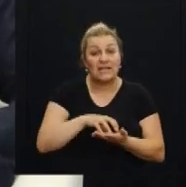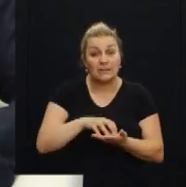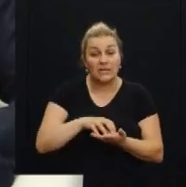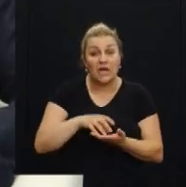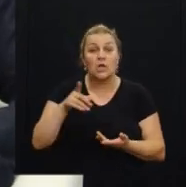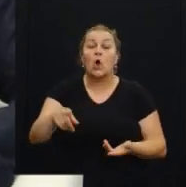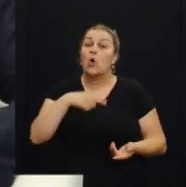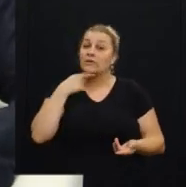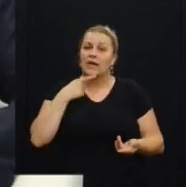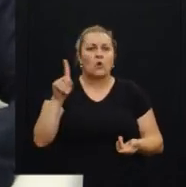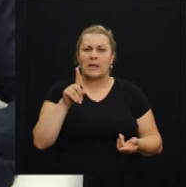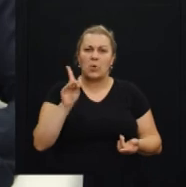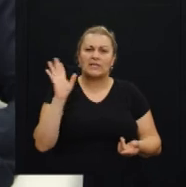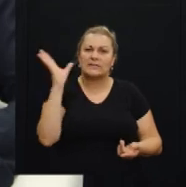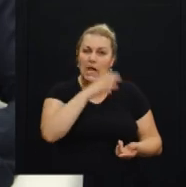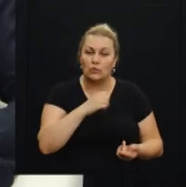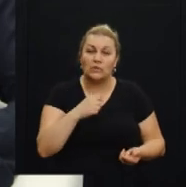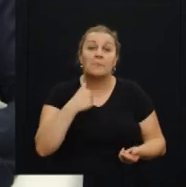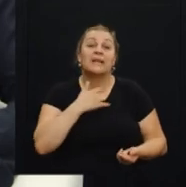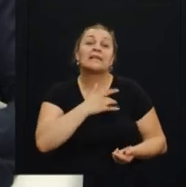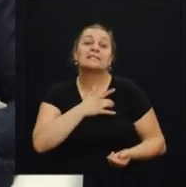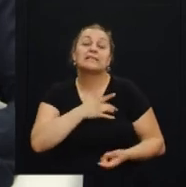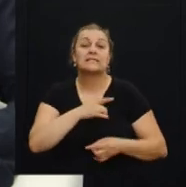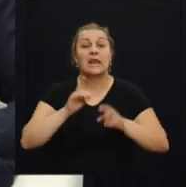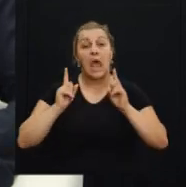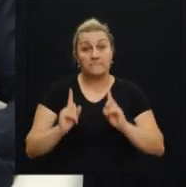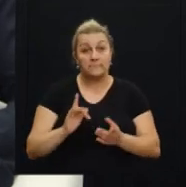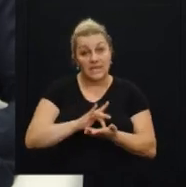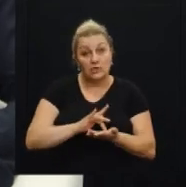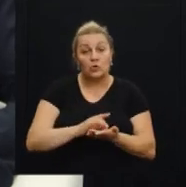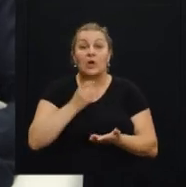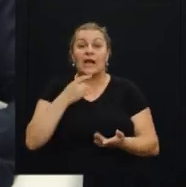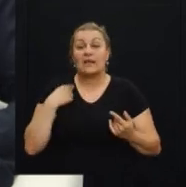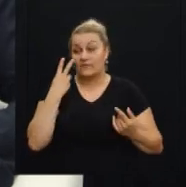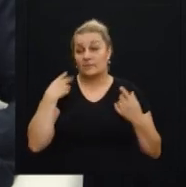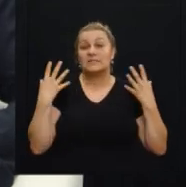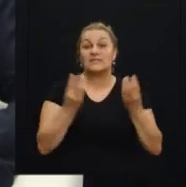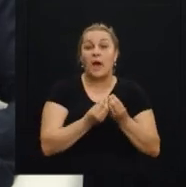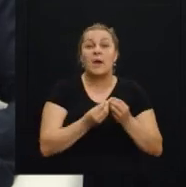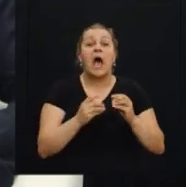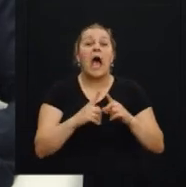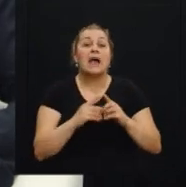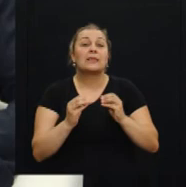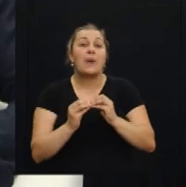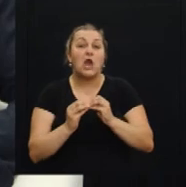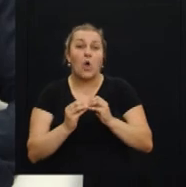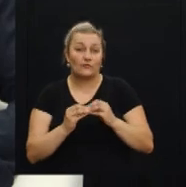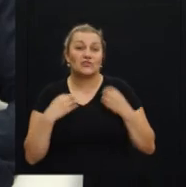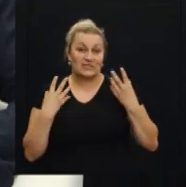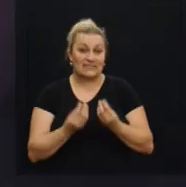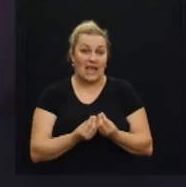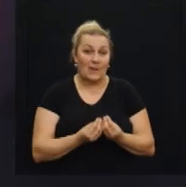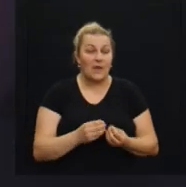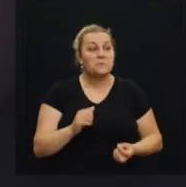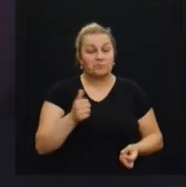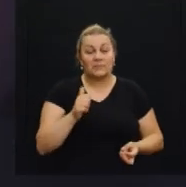dragi prijatelji, nemojte se naljutiti. Meni je srce na mjestu kad vidim s nama Antu Banovića, krilnika. To